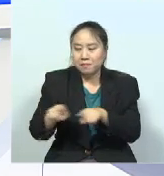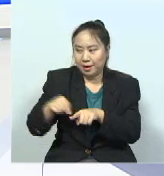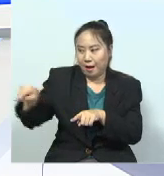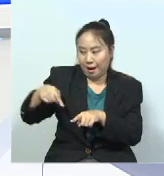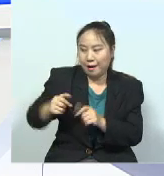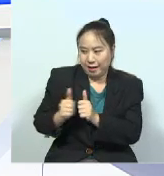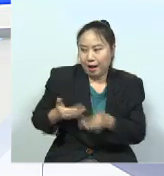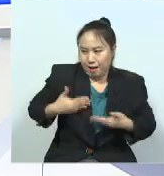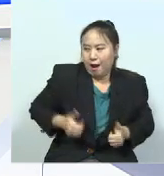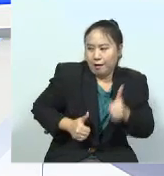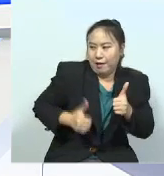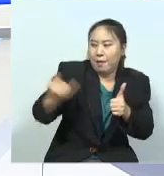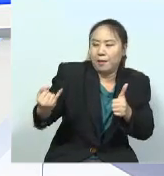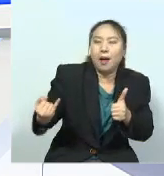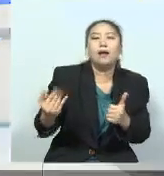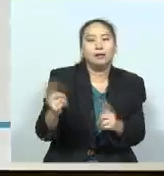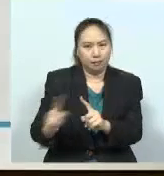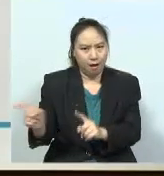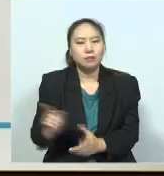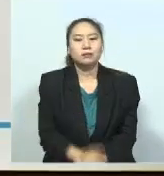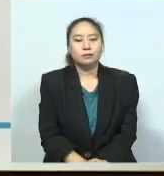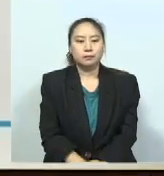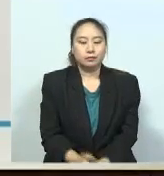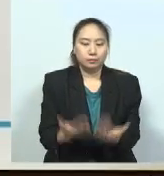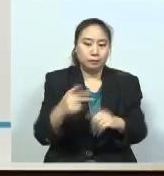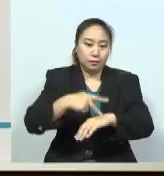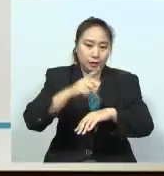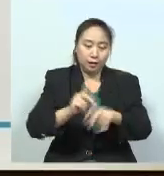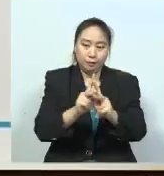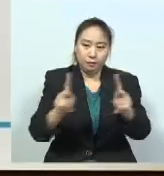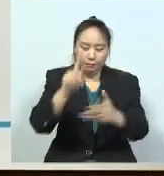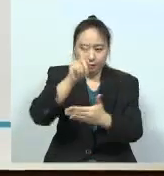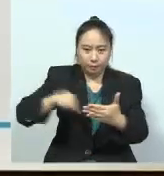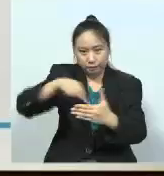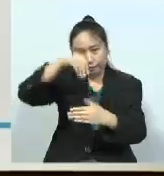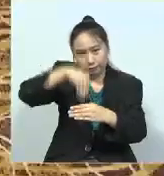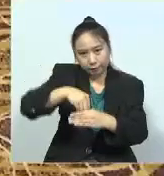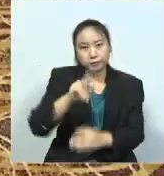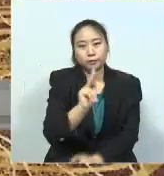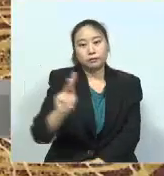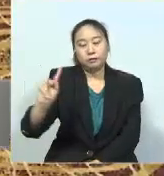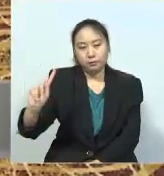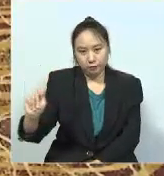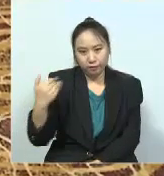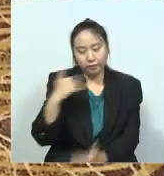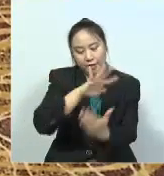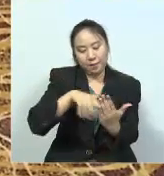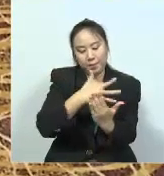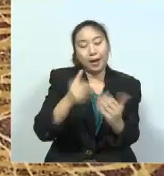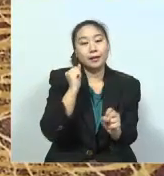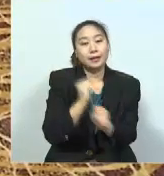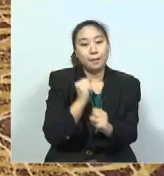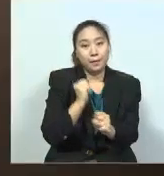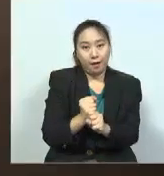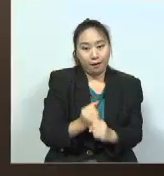ของผู้สมัครค่ะนายอิทธิพรบุญประครองประธานคณะกรรมการการเลือกตั้งหรือว่ากกต.ได้ให้นโยบายการปฏิบัติ